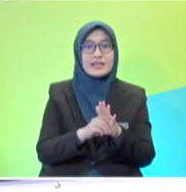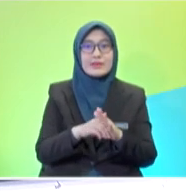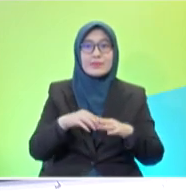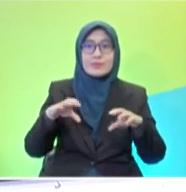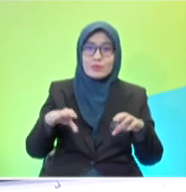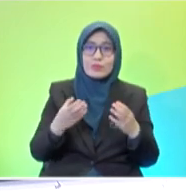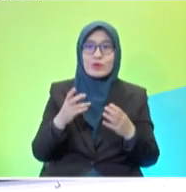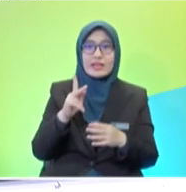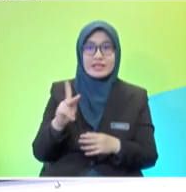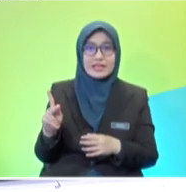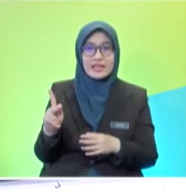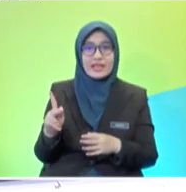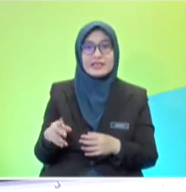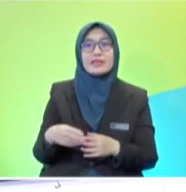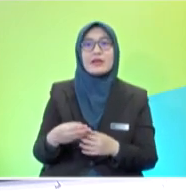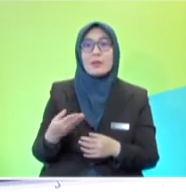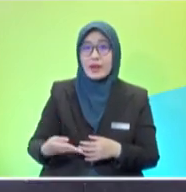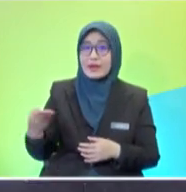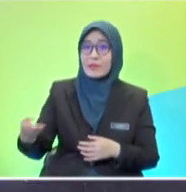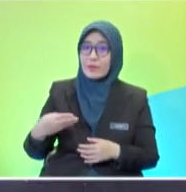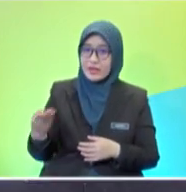berkurang itulah